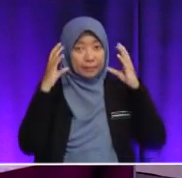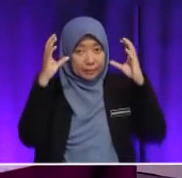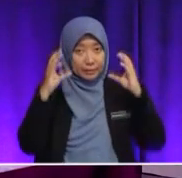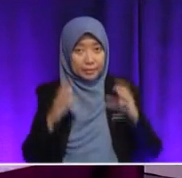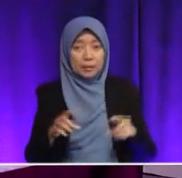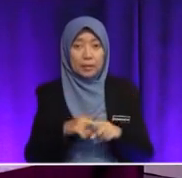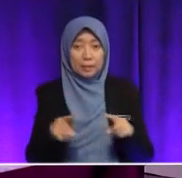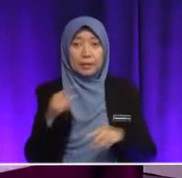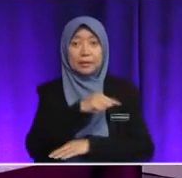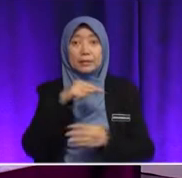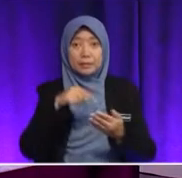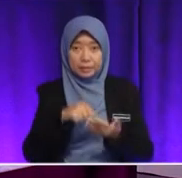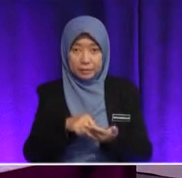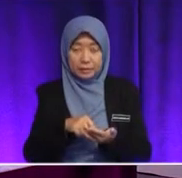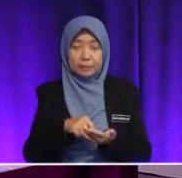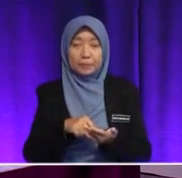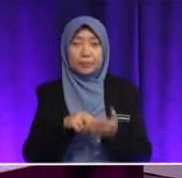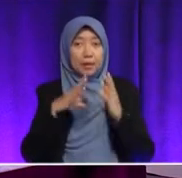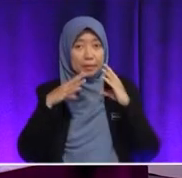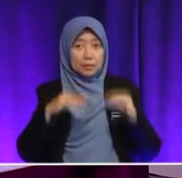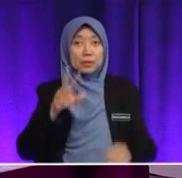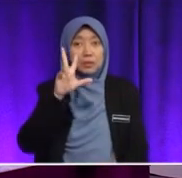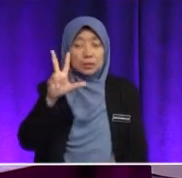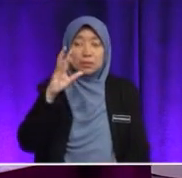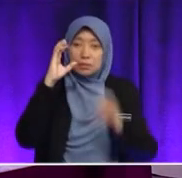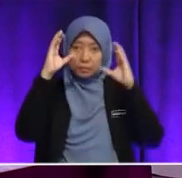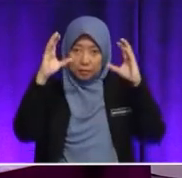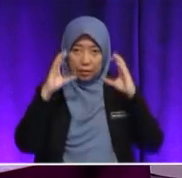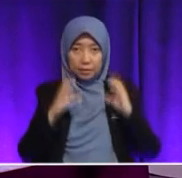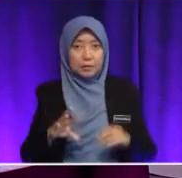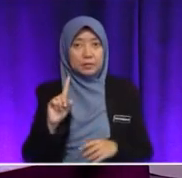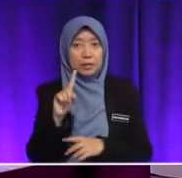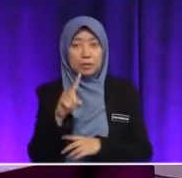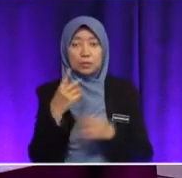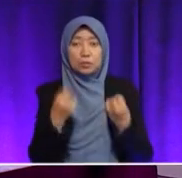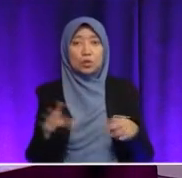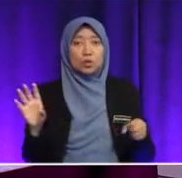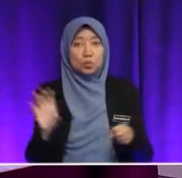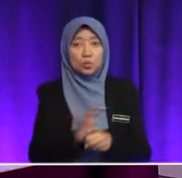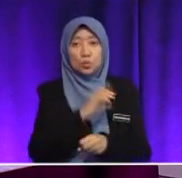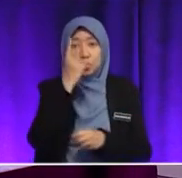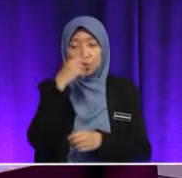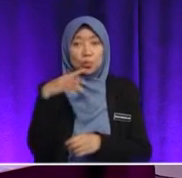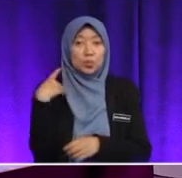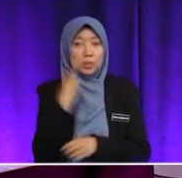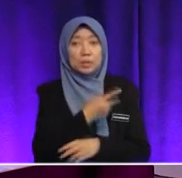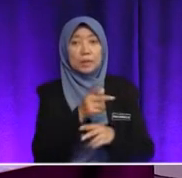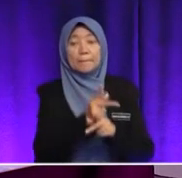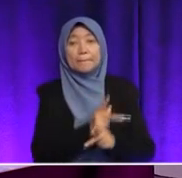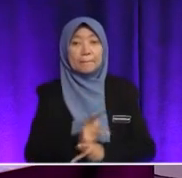Ceko aja tiga charger Oke serasa tiga Syahrini udah sangat mencukupi untuk kita mengawal